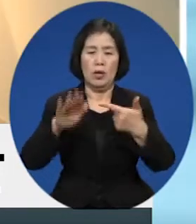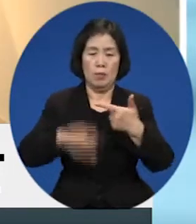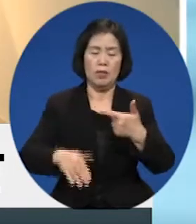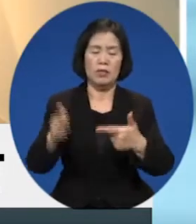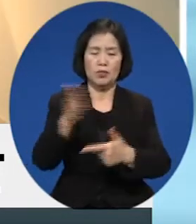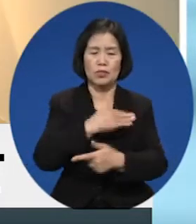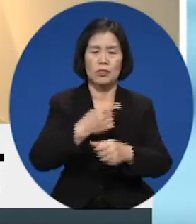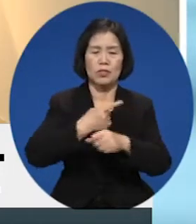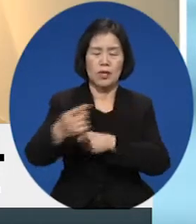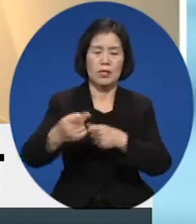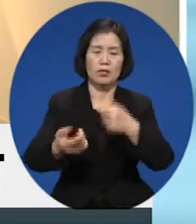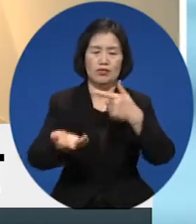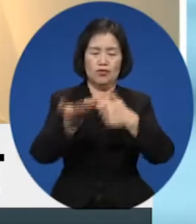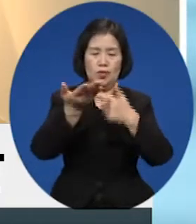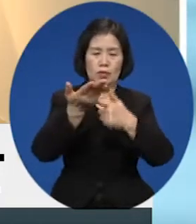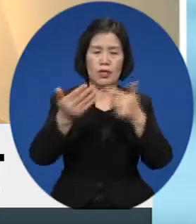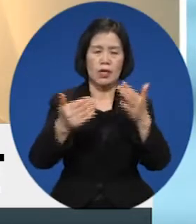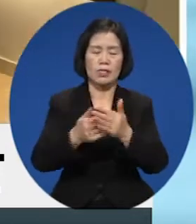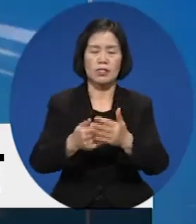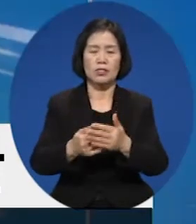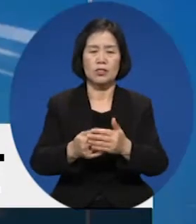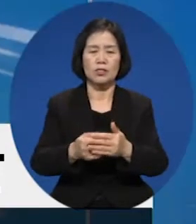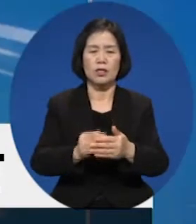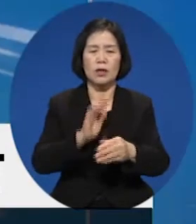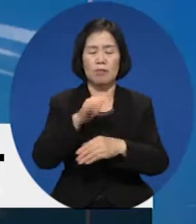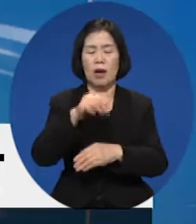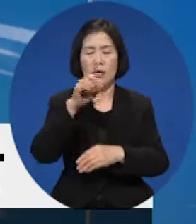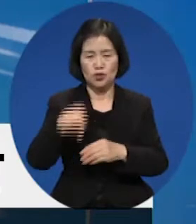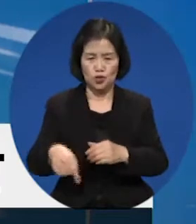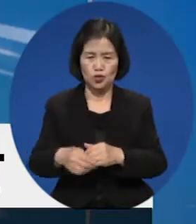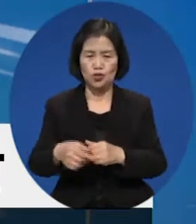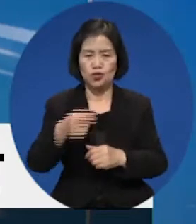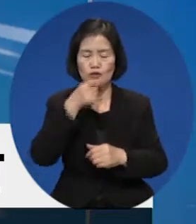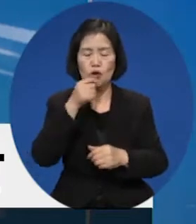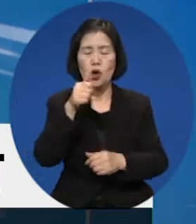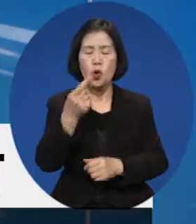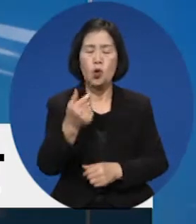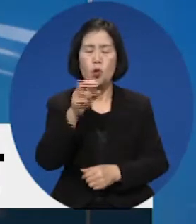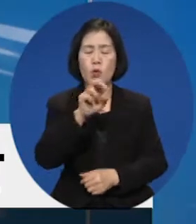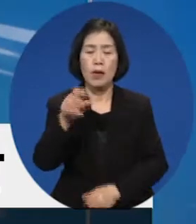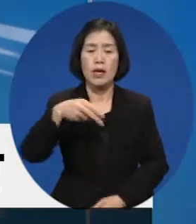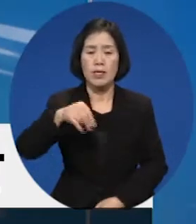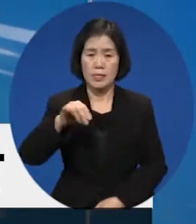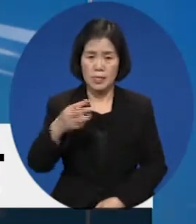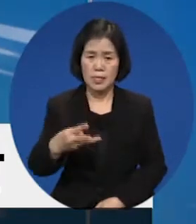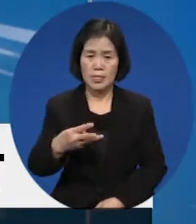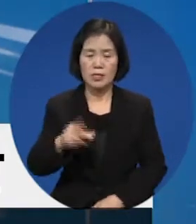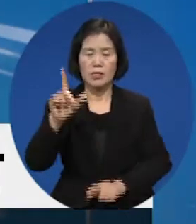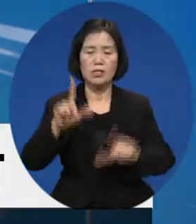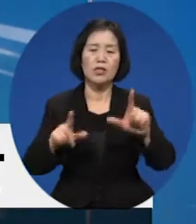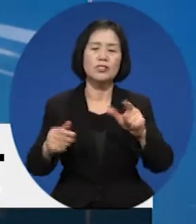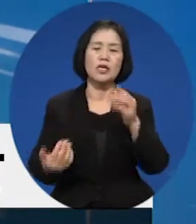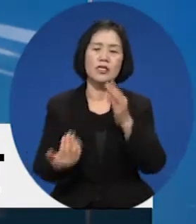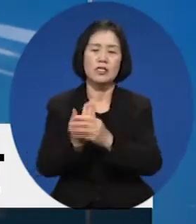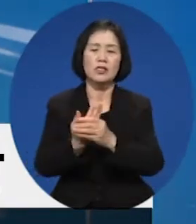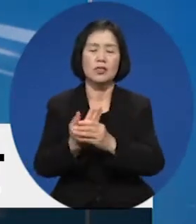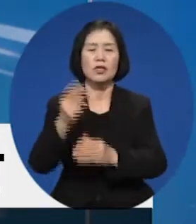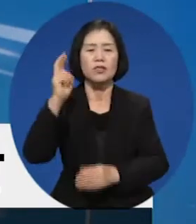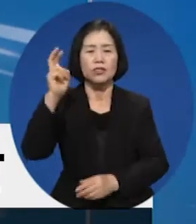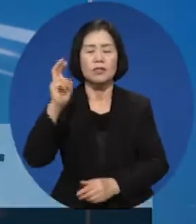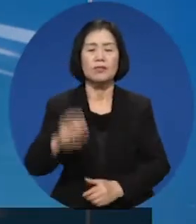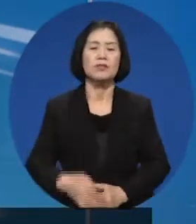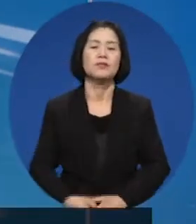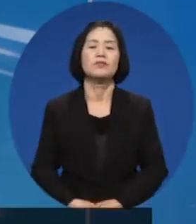상반기까지 파주시 운정신도시 그리고 수원시 호매실지구 에서도 이러한 현상이 일어날 것으로 보고 있습니다